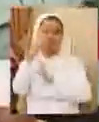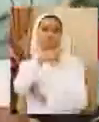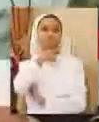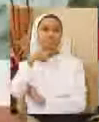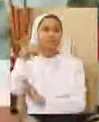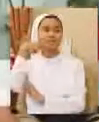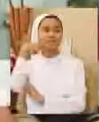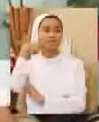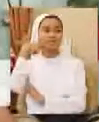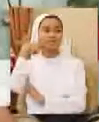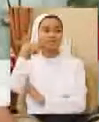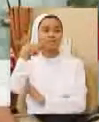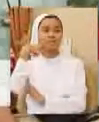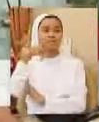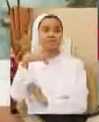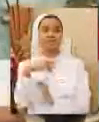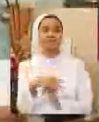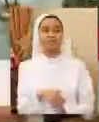67. Yes.